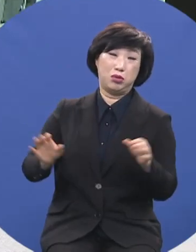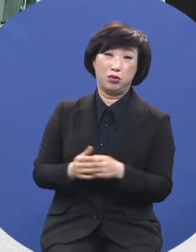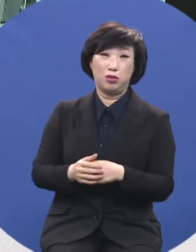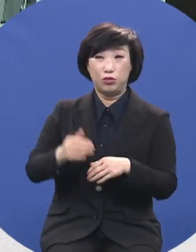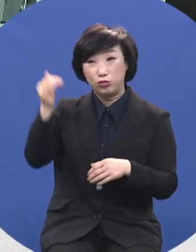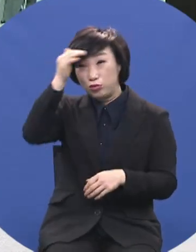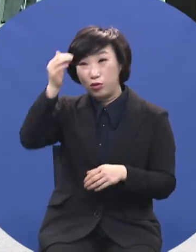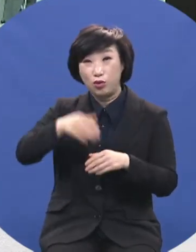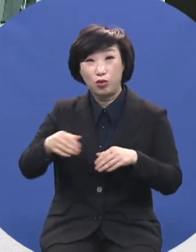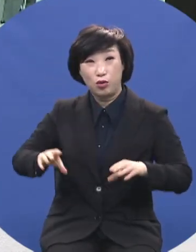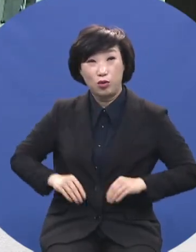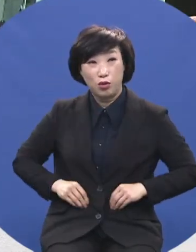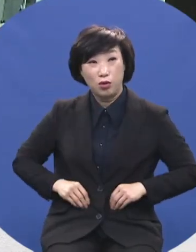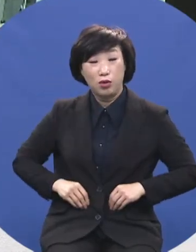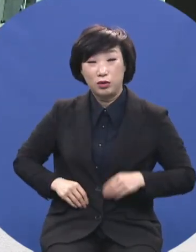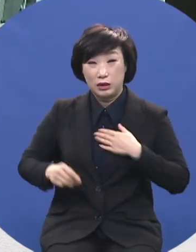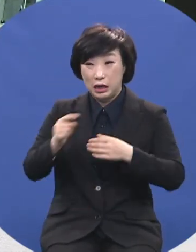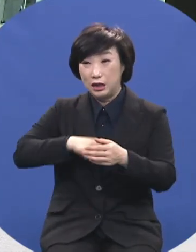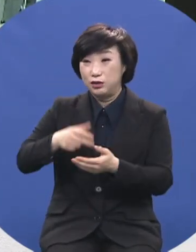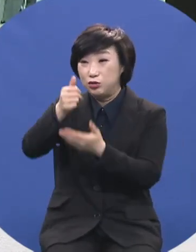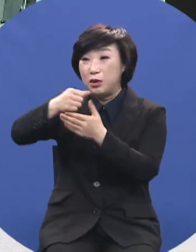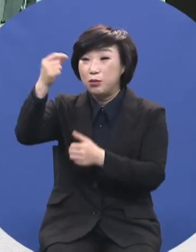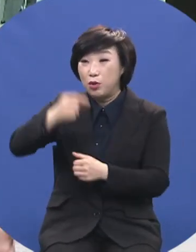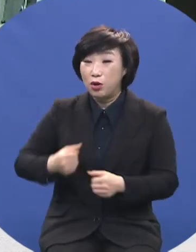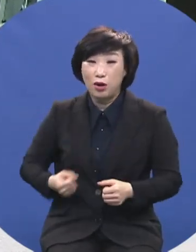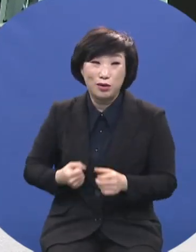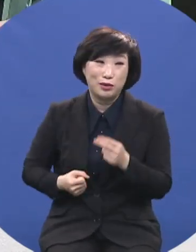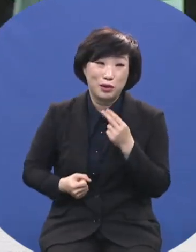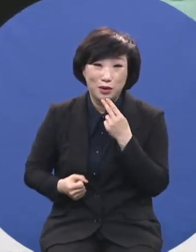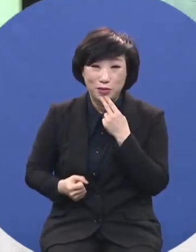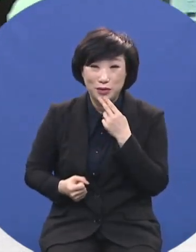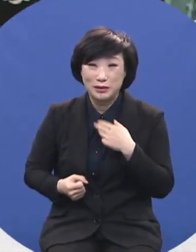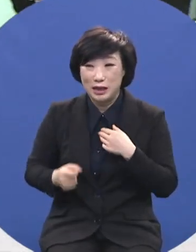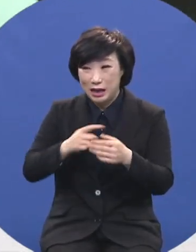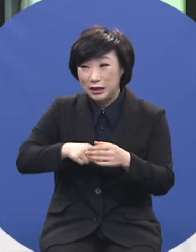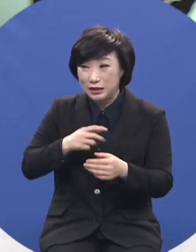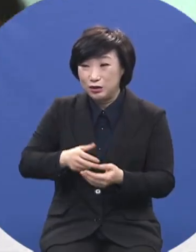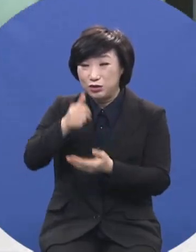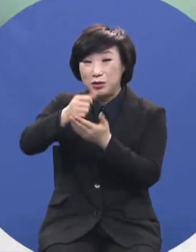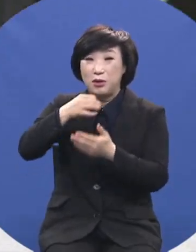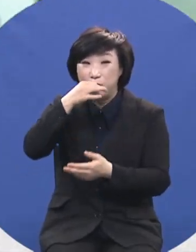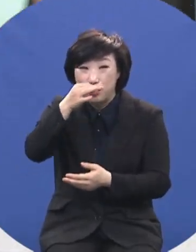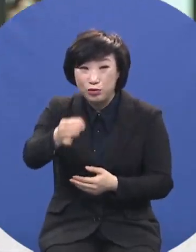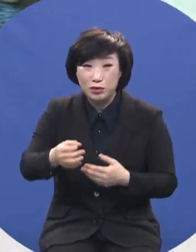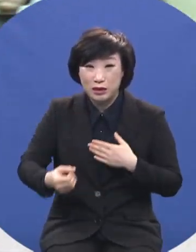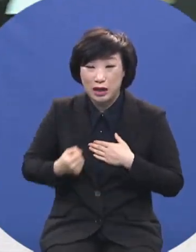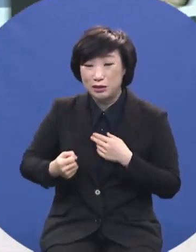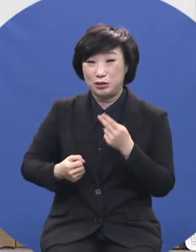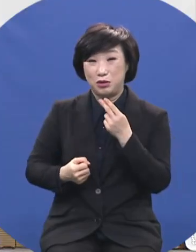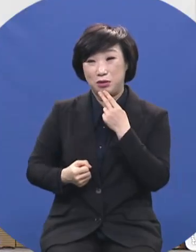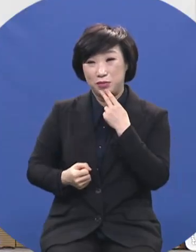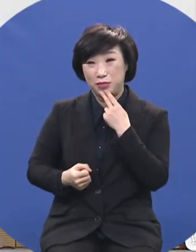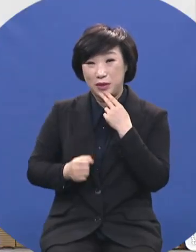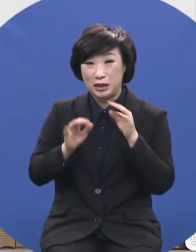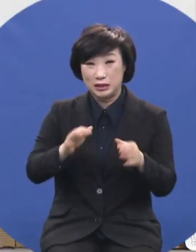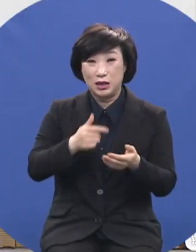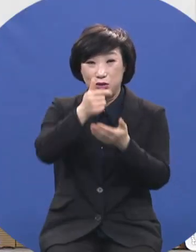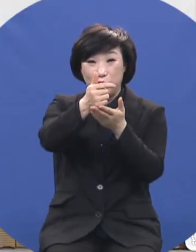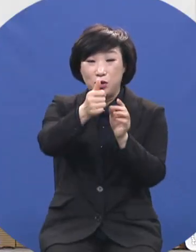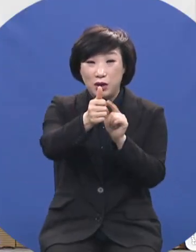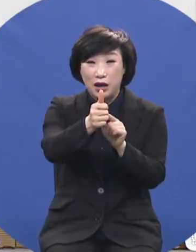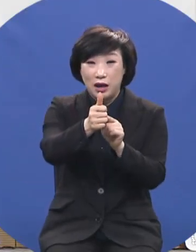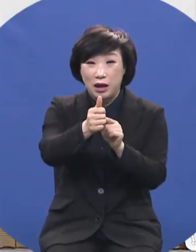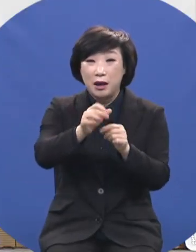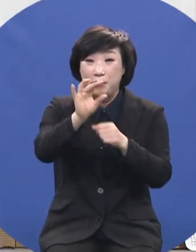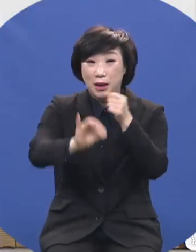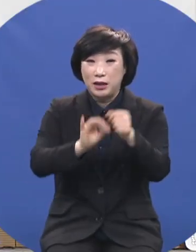들어서 나는 내 속에는 주님 명령이 없어요. 내 속에는 주님의 목소리가 없습니다. 노아가